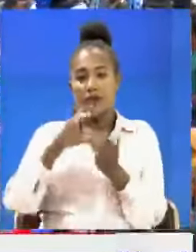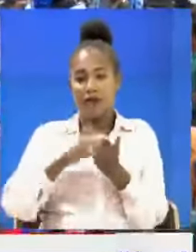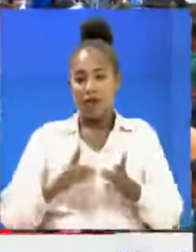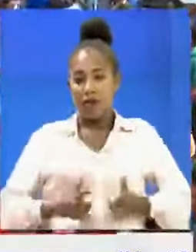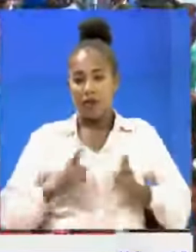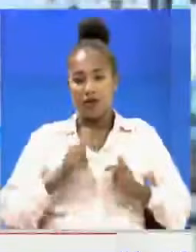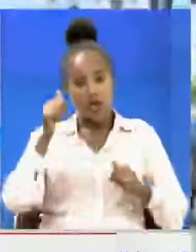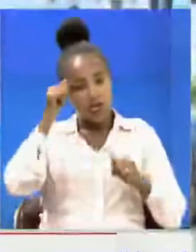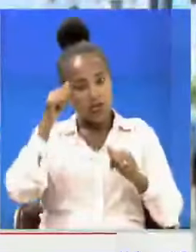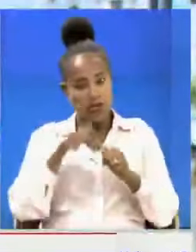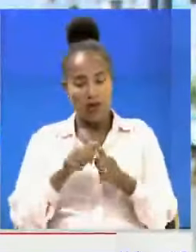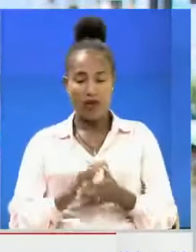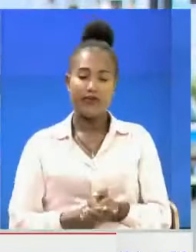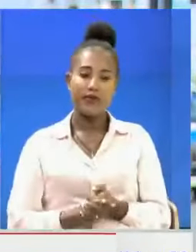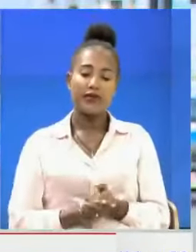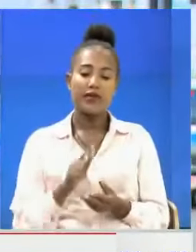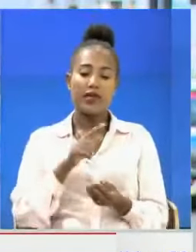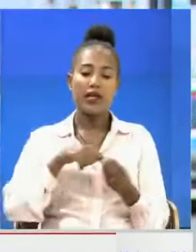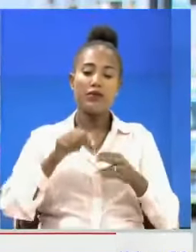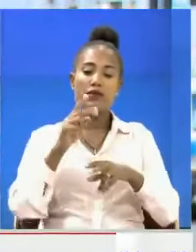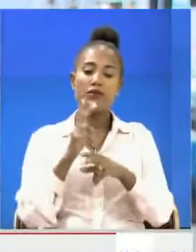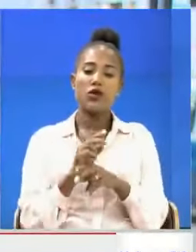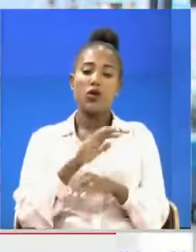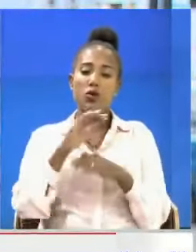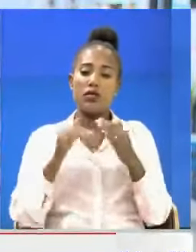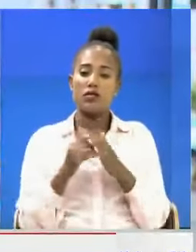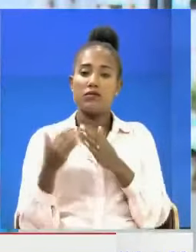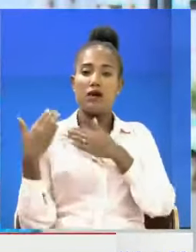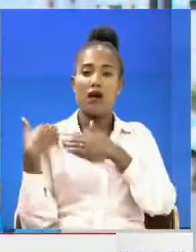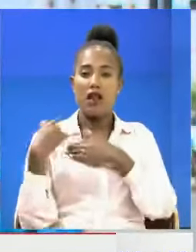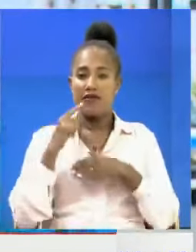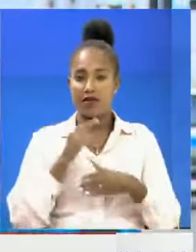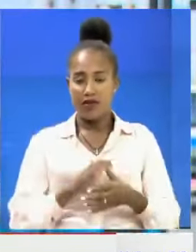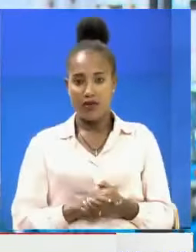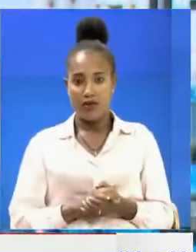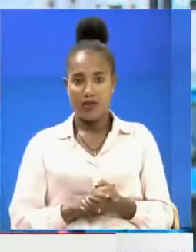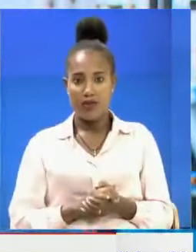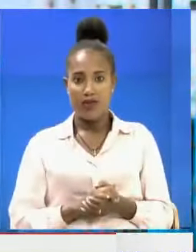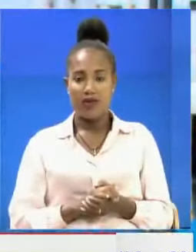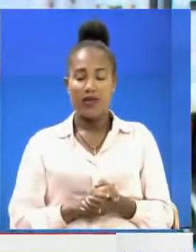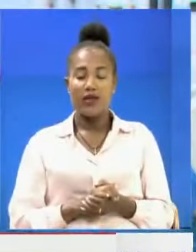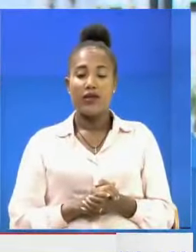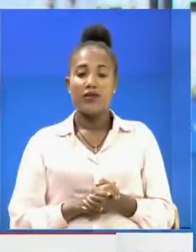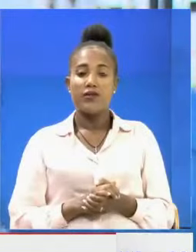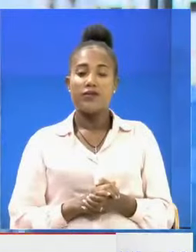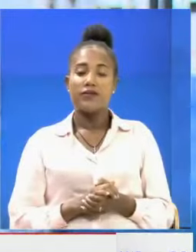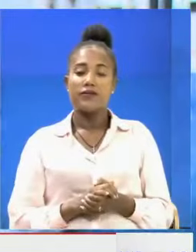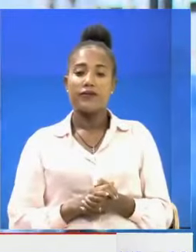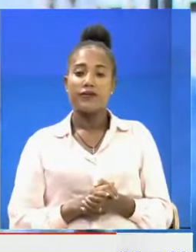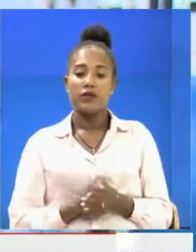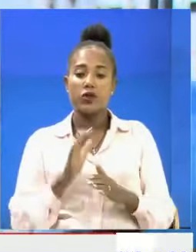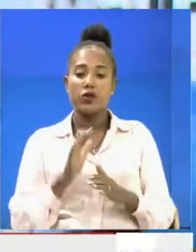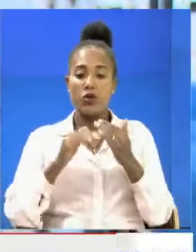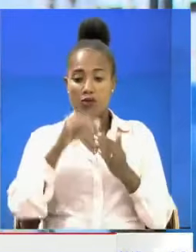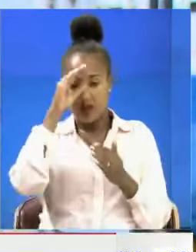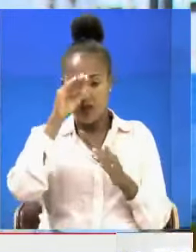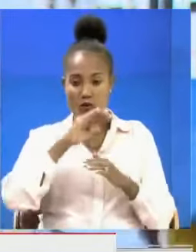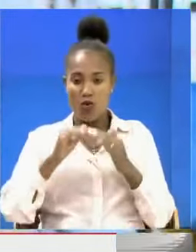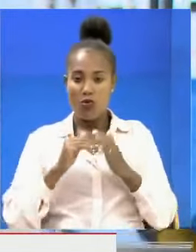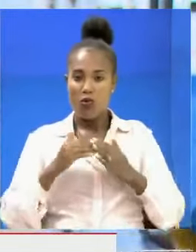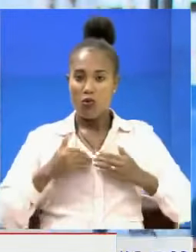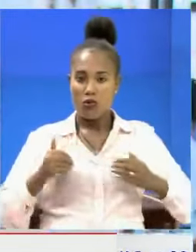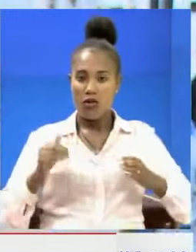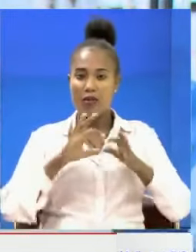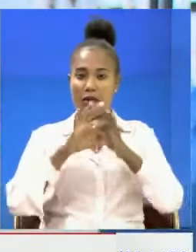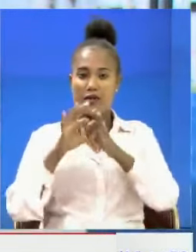ነዋሪዎች አሳስበዋል። አካባቢያችን መጠበቅ የሁላችንም ኃላፊነት ነው፣ የዜግነት ኃላፊነታችን ነው። ሁሉም ሰው፣ ሁሉም ወጣት፣ ሁሉም